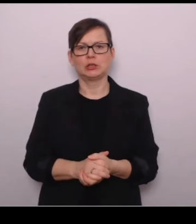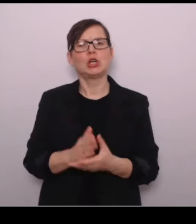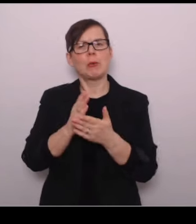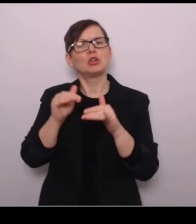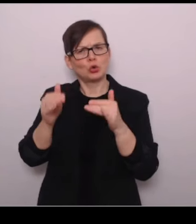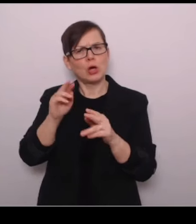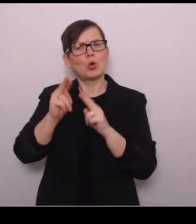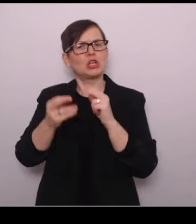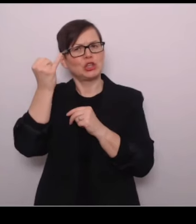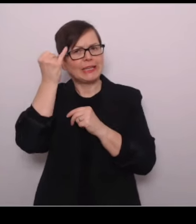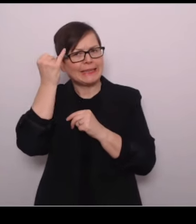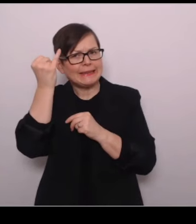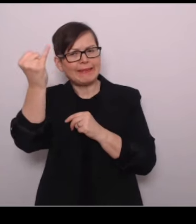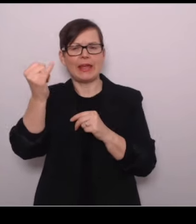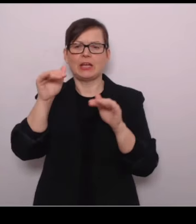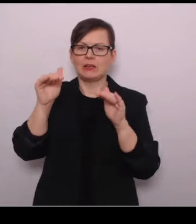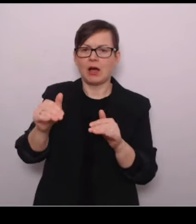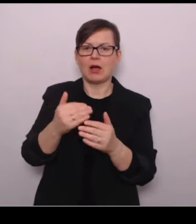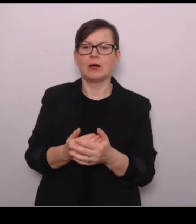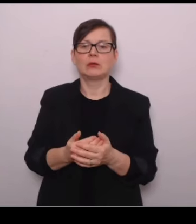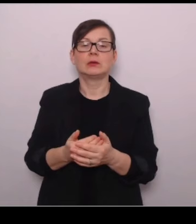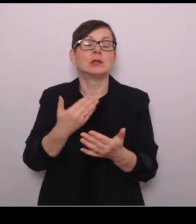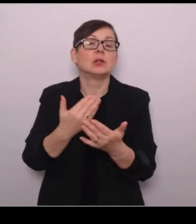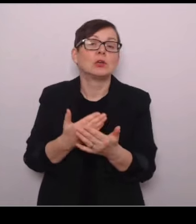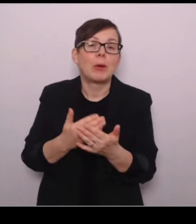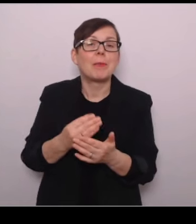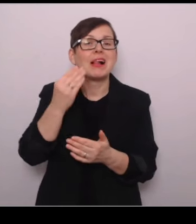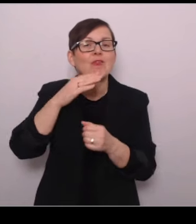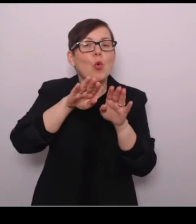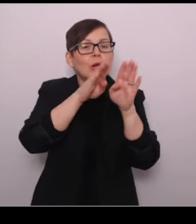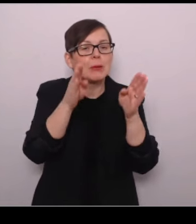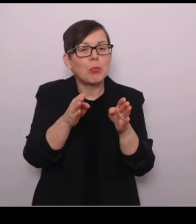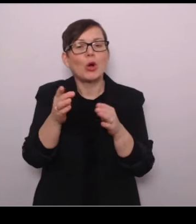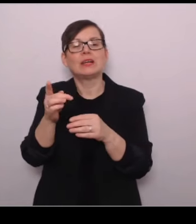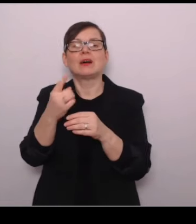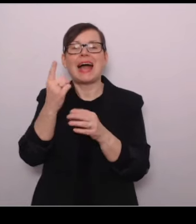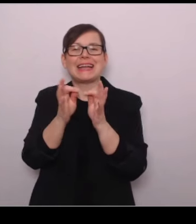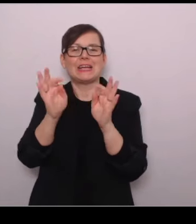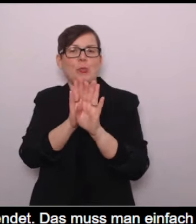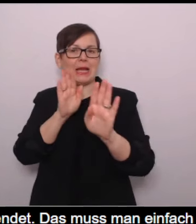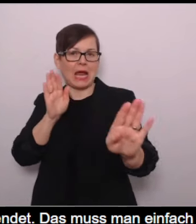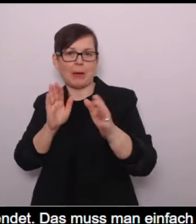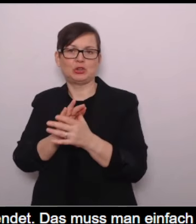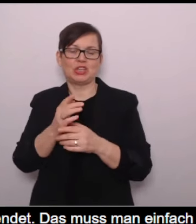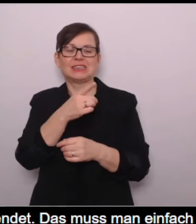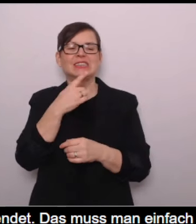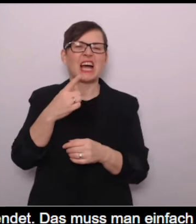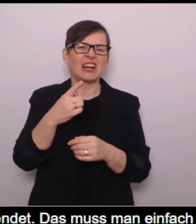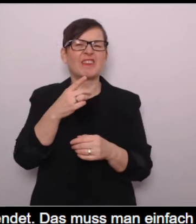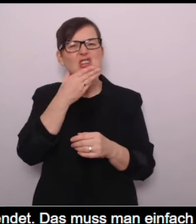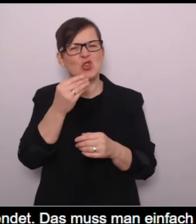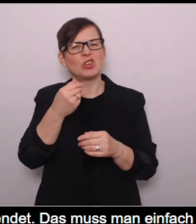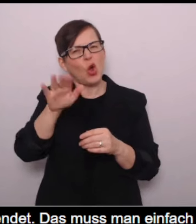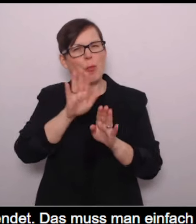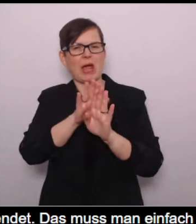auch nicht beantworten, aber die Gedankenmodelle liegen ja auf dem Tisch. Es ist teilweise eben 1000 Meter Abstand